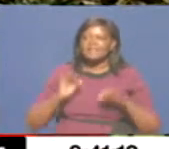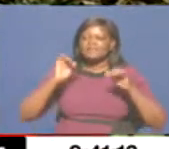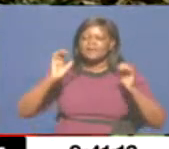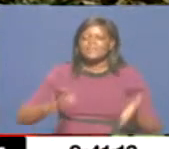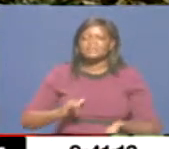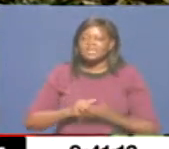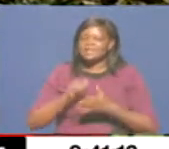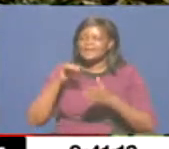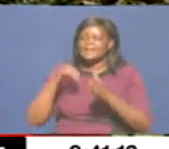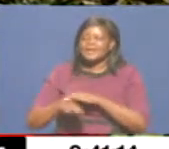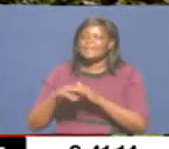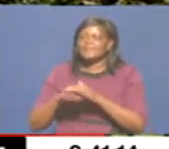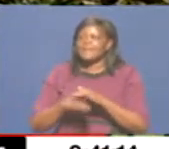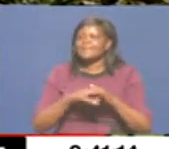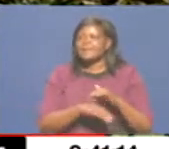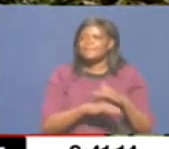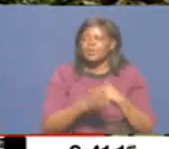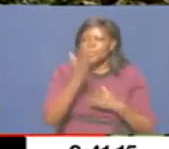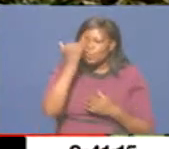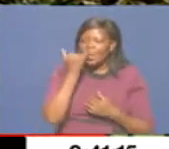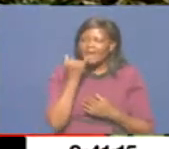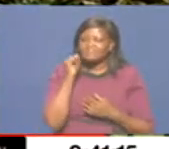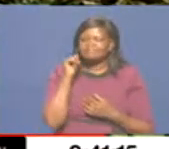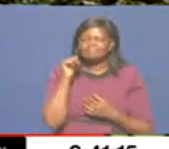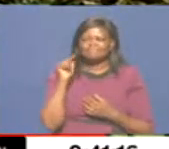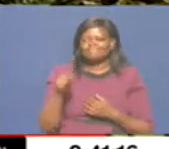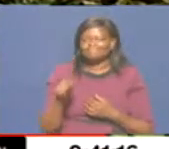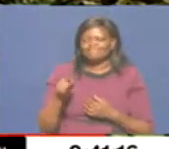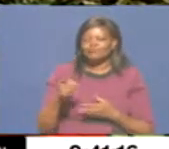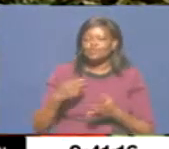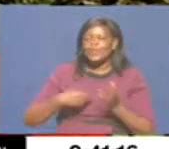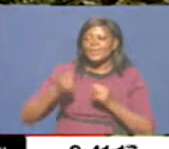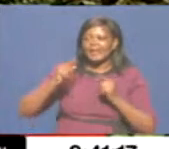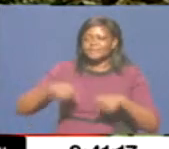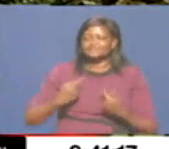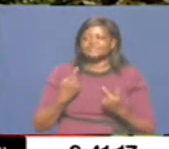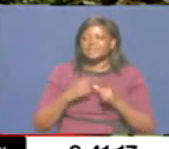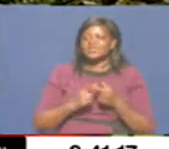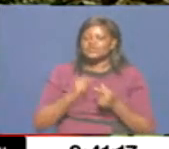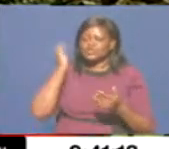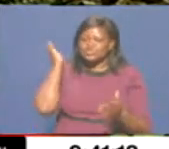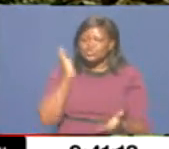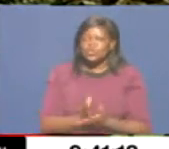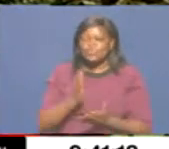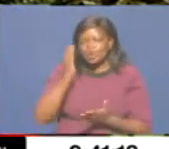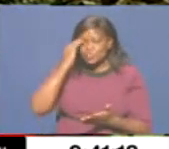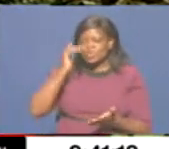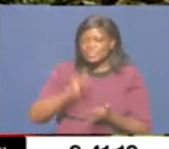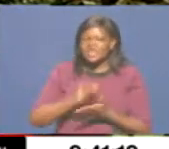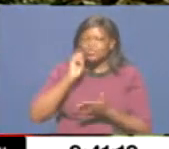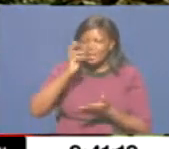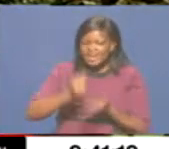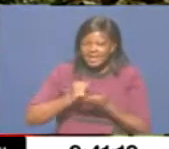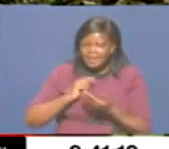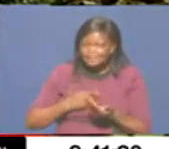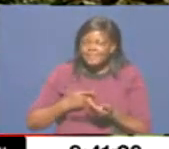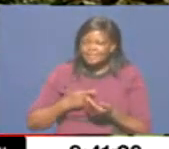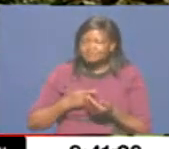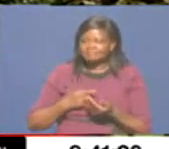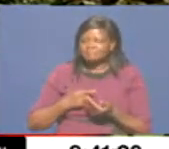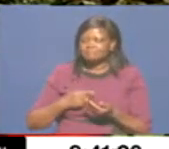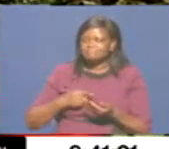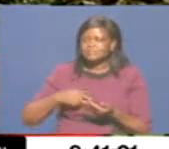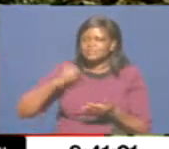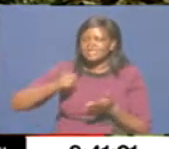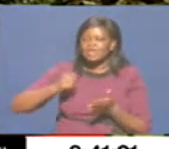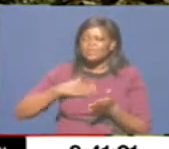wingi kwa sababu cotton hii sisi wenyewe ndio tutainunua. Na tunawakika kwamba hii itatusaidia katika viwanda vyetu vya Kenya